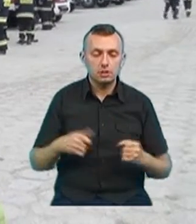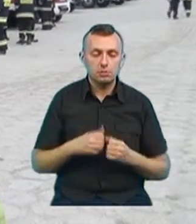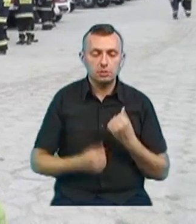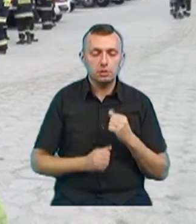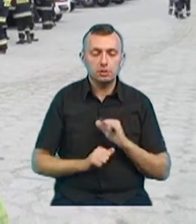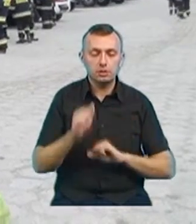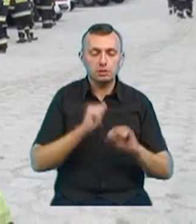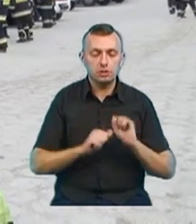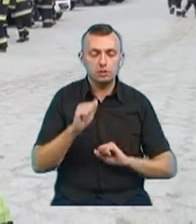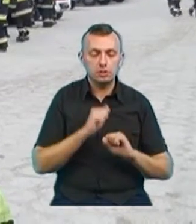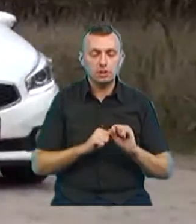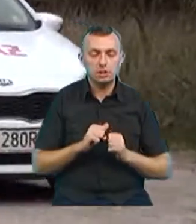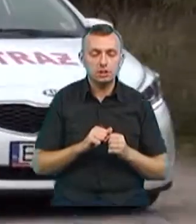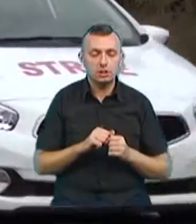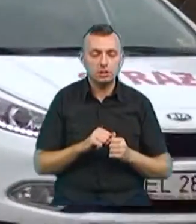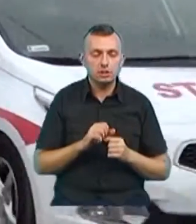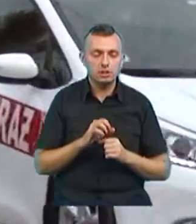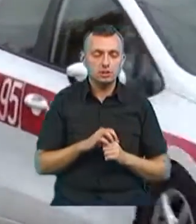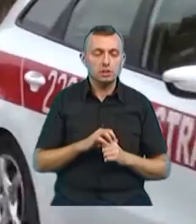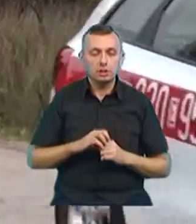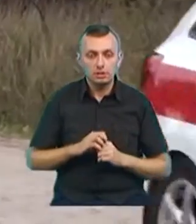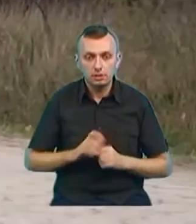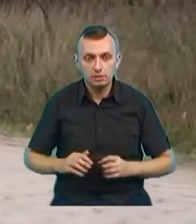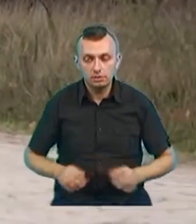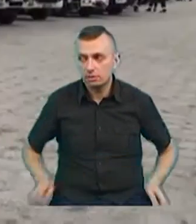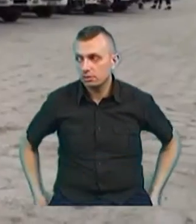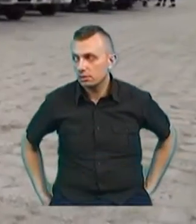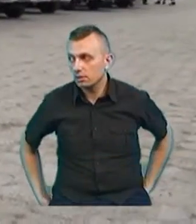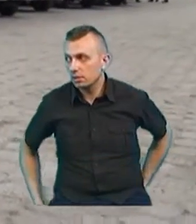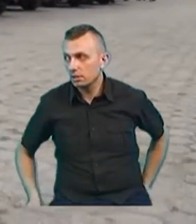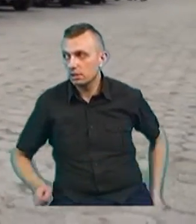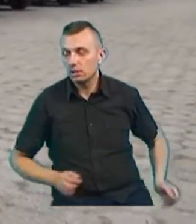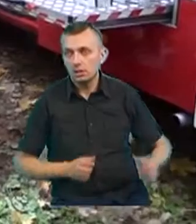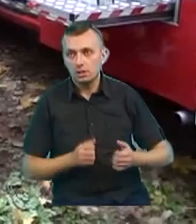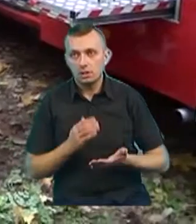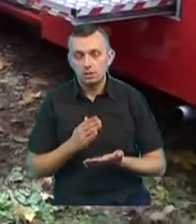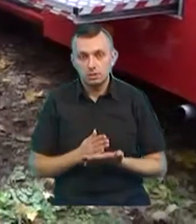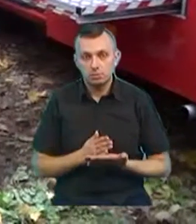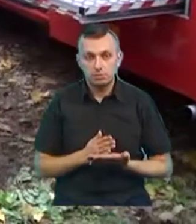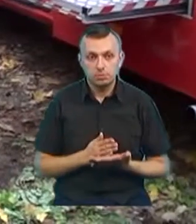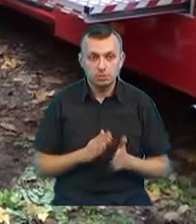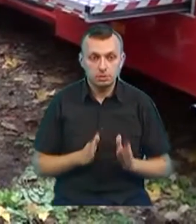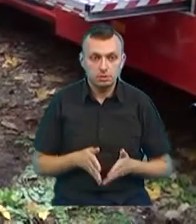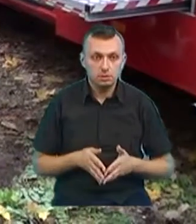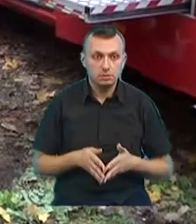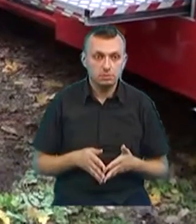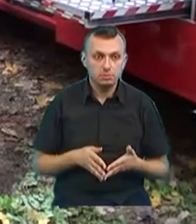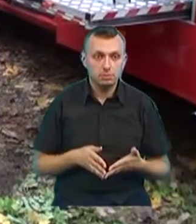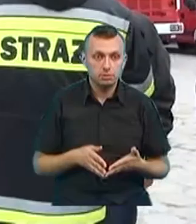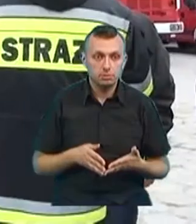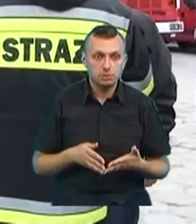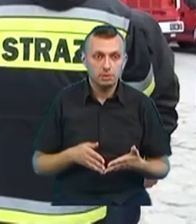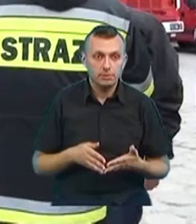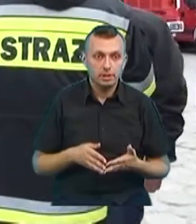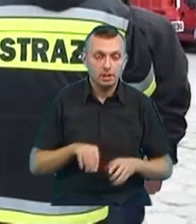Krajowego Systemu Ratowniczo-Gaśniczego. Zadaniem strażaków było m.in. rozpoznanie zagrożeń, dróg dojazdowych i ćwiczenie procedur